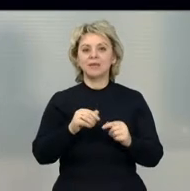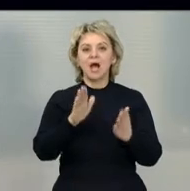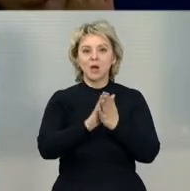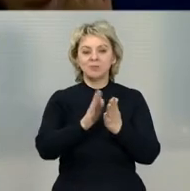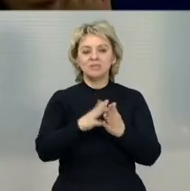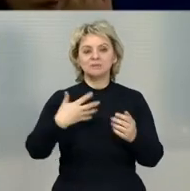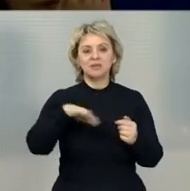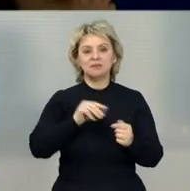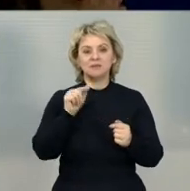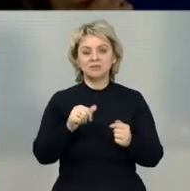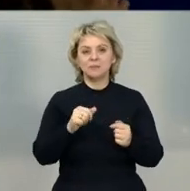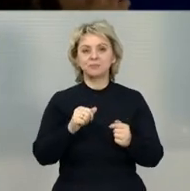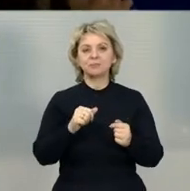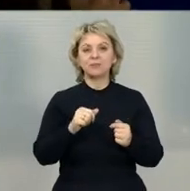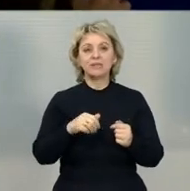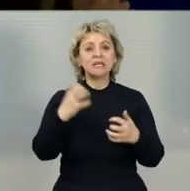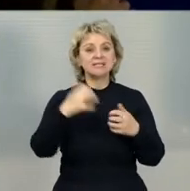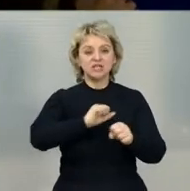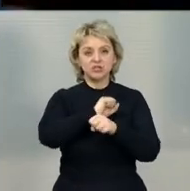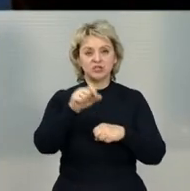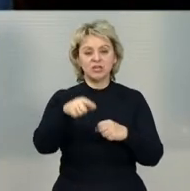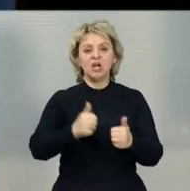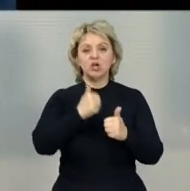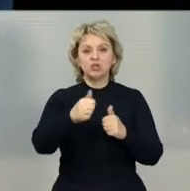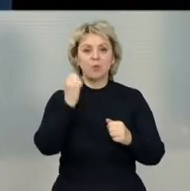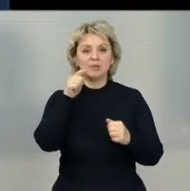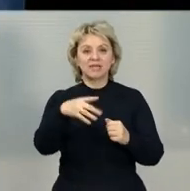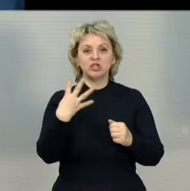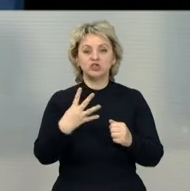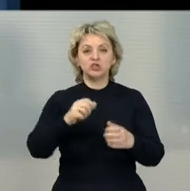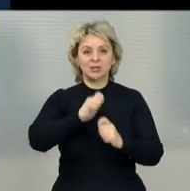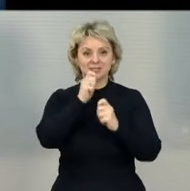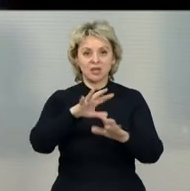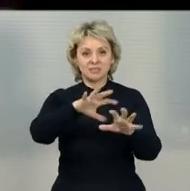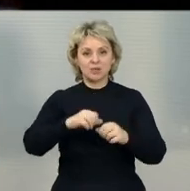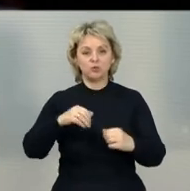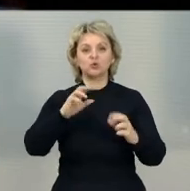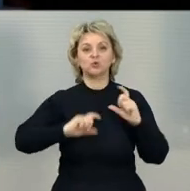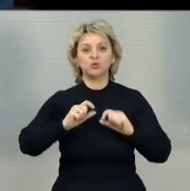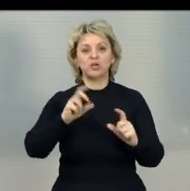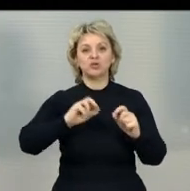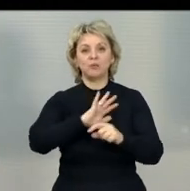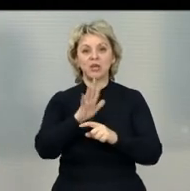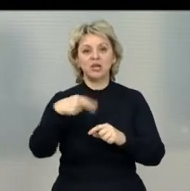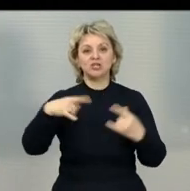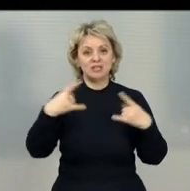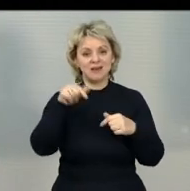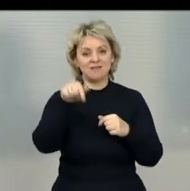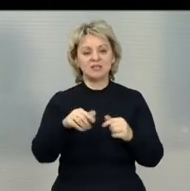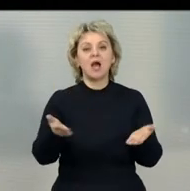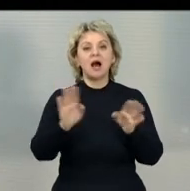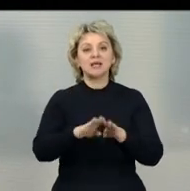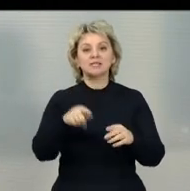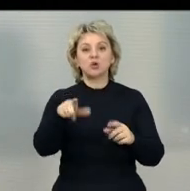Аплодисменты, друзья! Среди победителей в лидерах москвичи 4 статуэтки забрали студенты Института кино и телевидения.